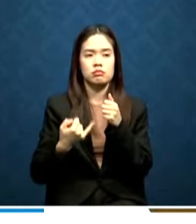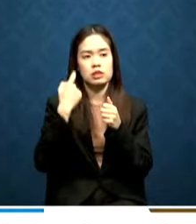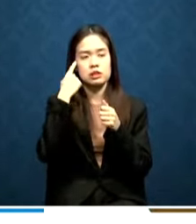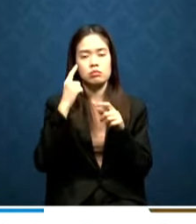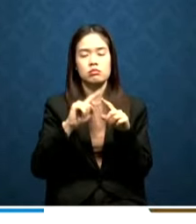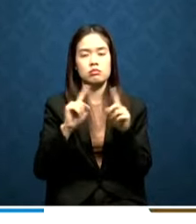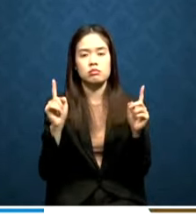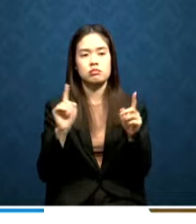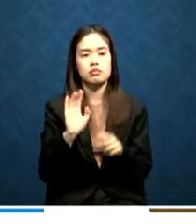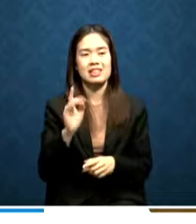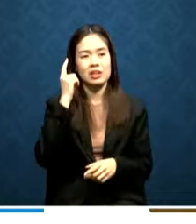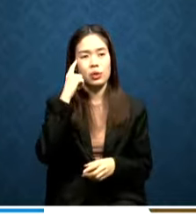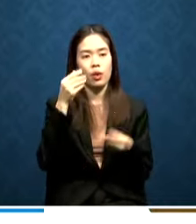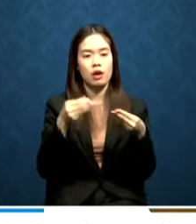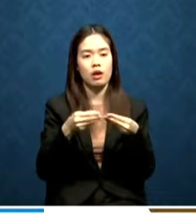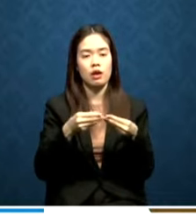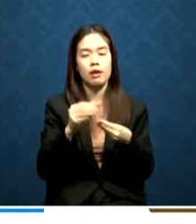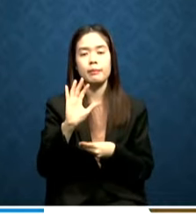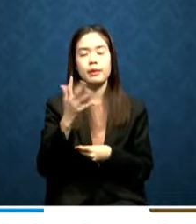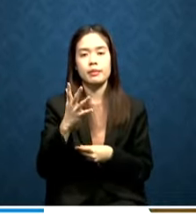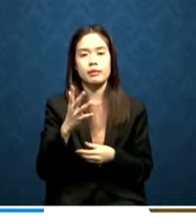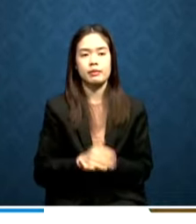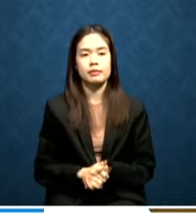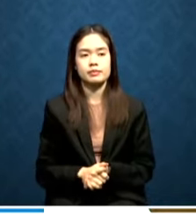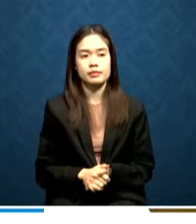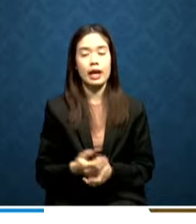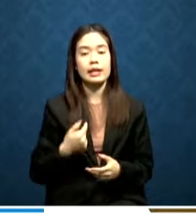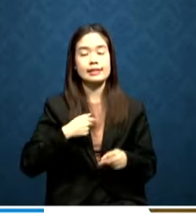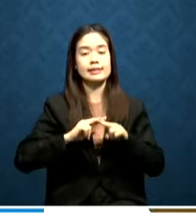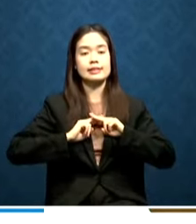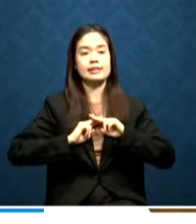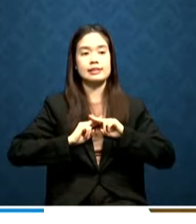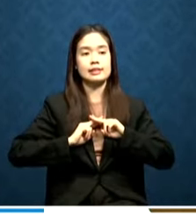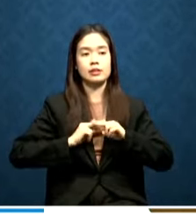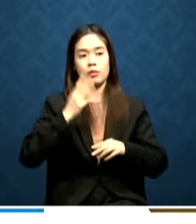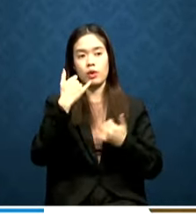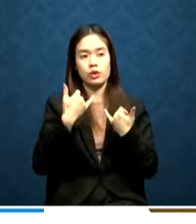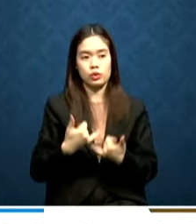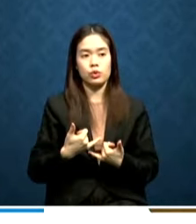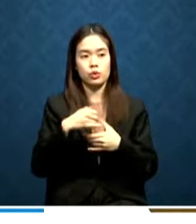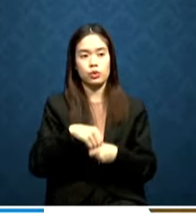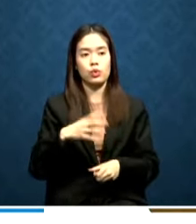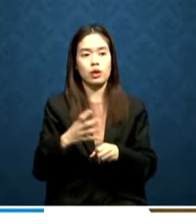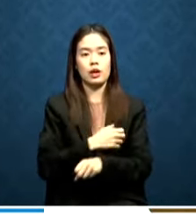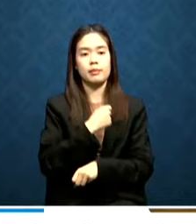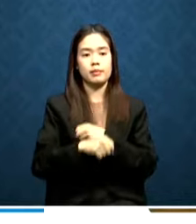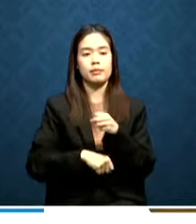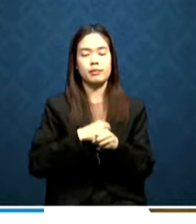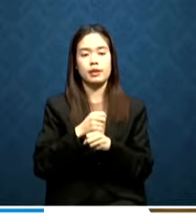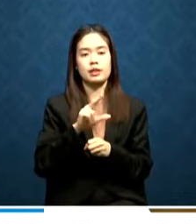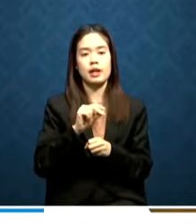คือกระแสมันจะขาดก็คิดว่าความเห็นส่วนตัวนะผมก็อยู่กับการเมืองมา35ปีแล้วก็คิดว่าน่า